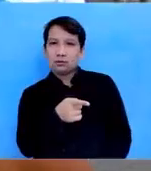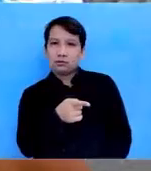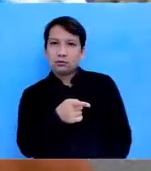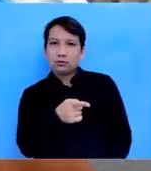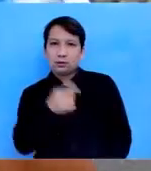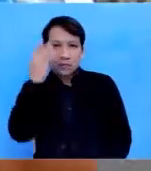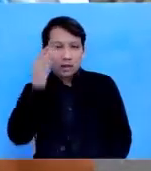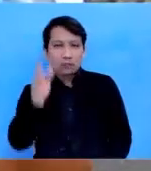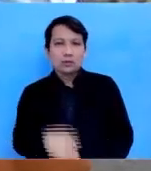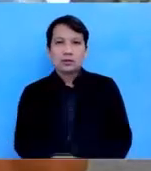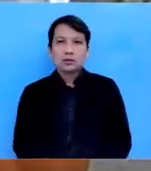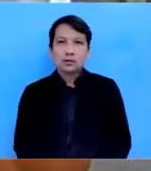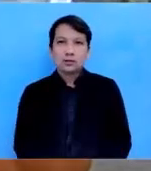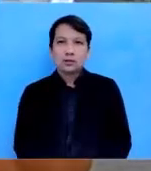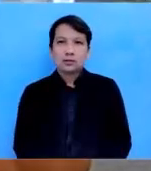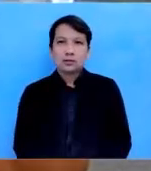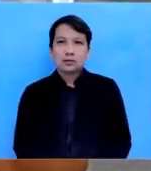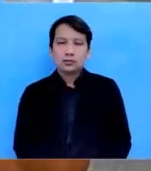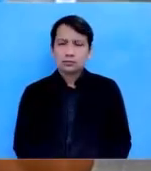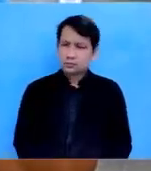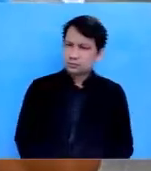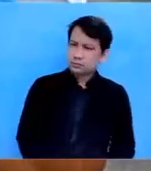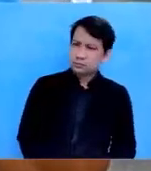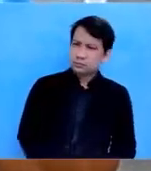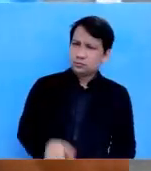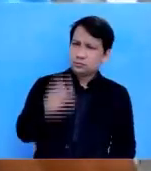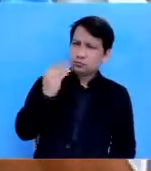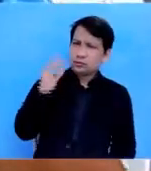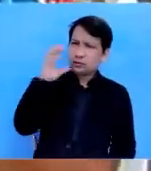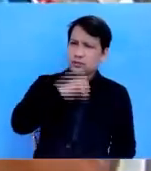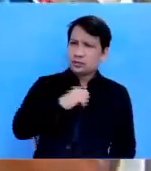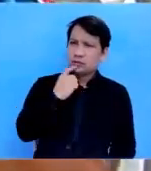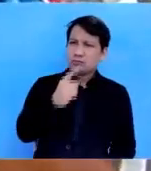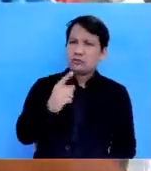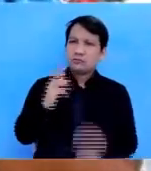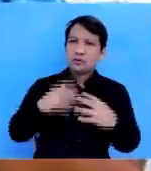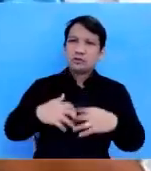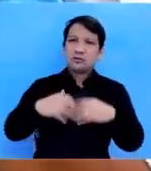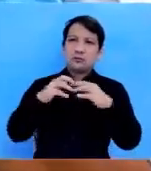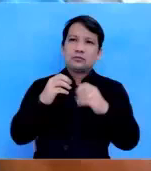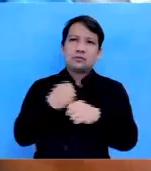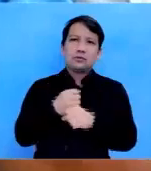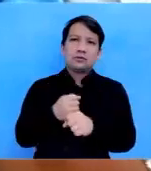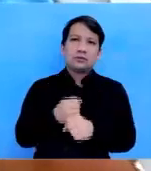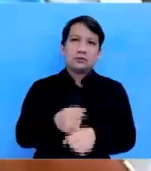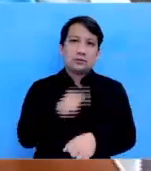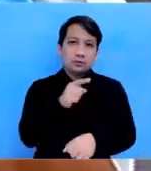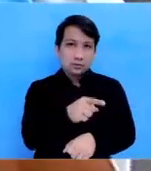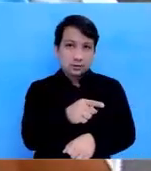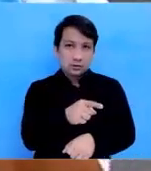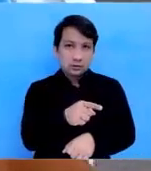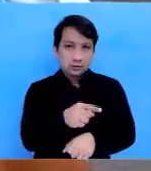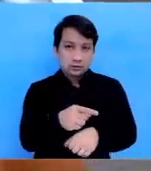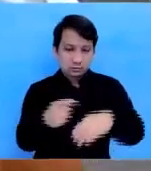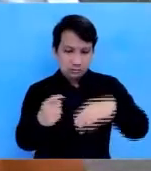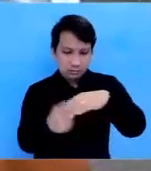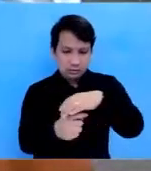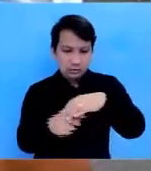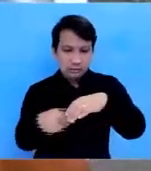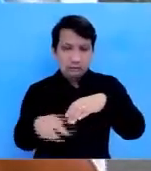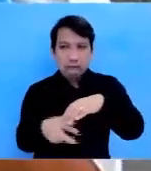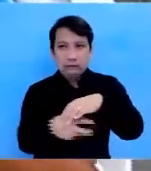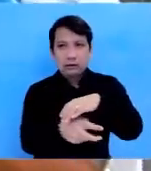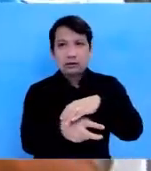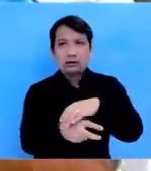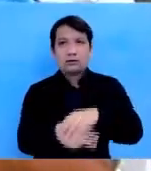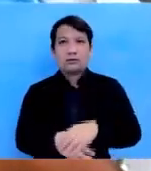Kaya nagtataka ako bakit nakasarado. Yan pala, may construction pala. Dito ba yung yung hinuhukay? Oo, sir. Dito. Saan ang